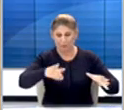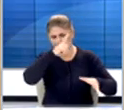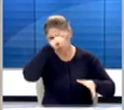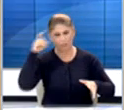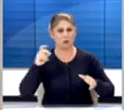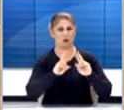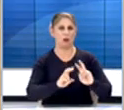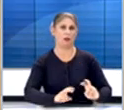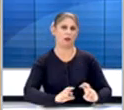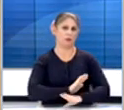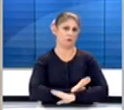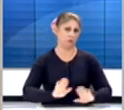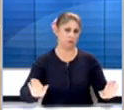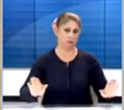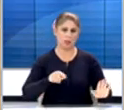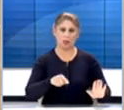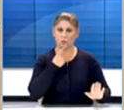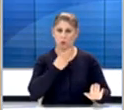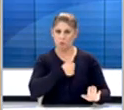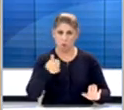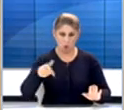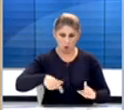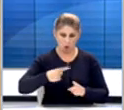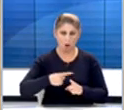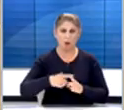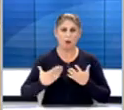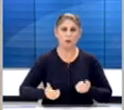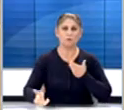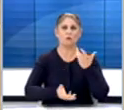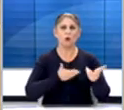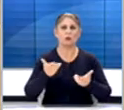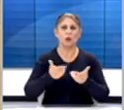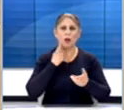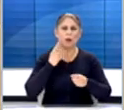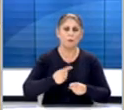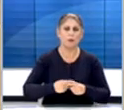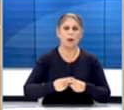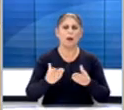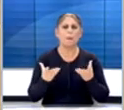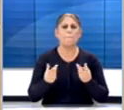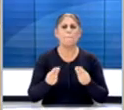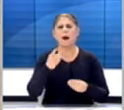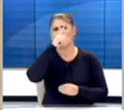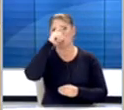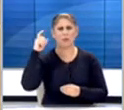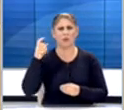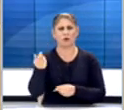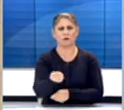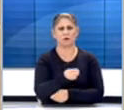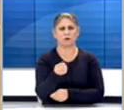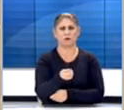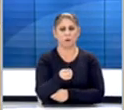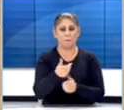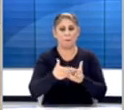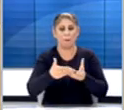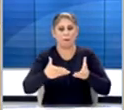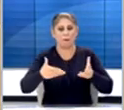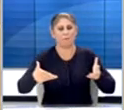σημαίνει το 5. Και δεν συμβαίνει αυτό μόνο στην Ελλάδα. Υπάρχουν φωτιές που πολύ απλά, πάρα πολύ δύσκολα σβήνουν, άπαξ και